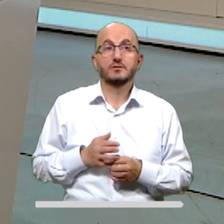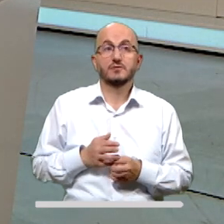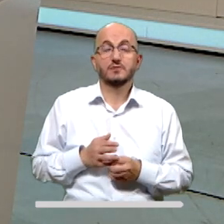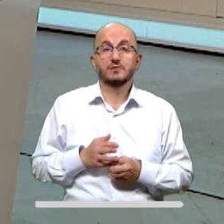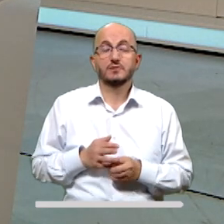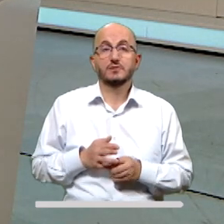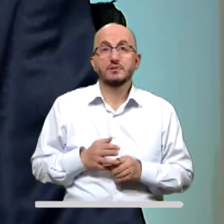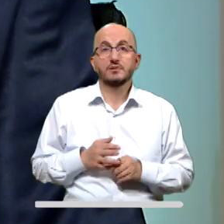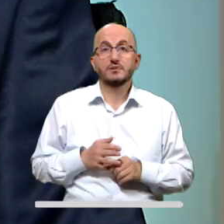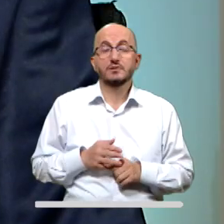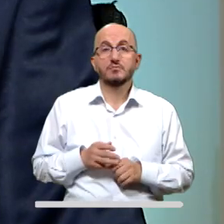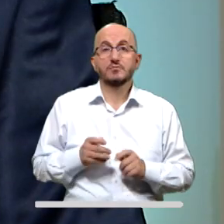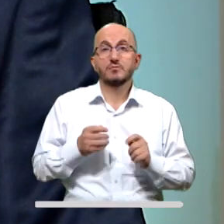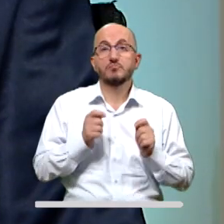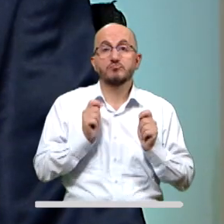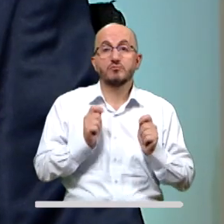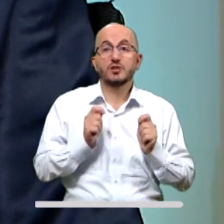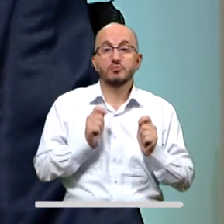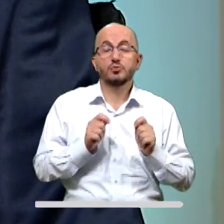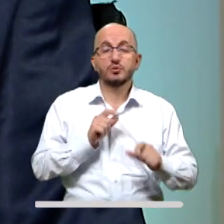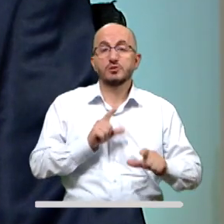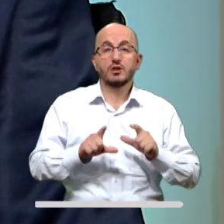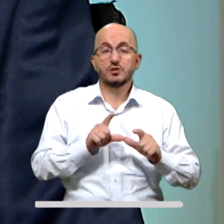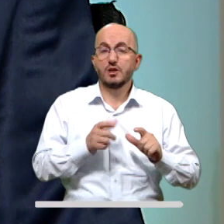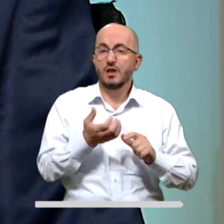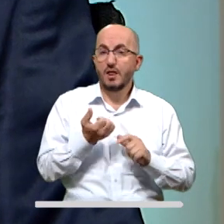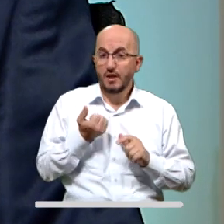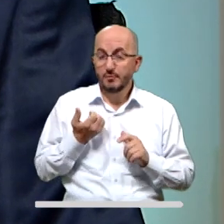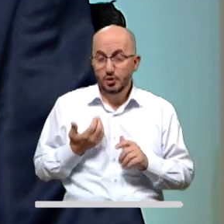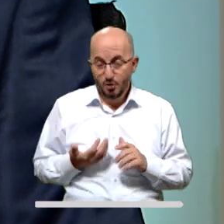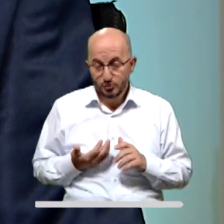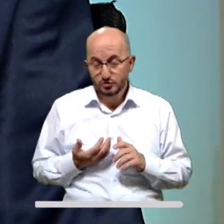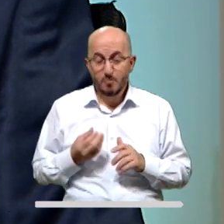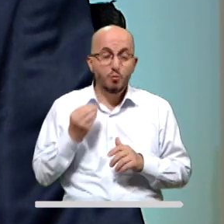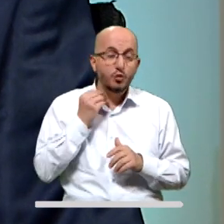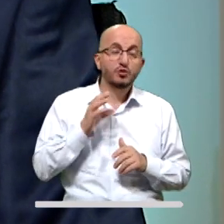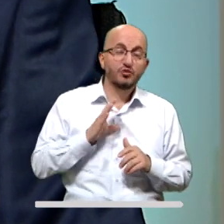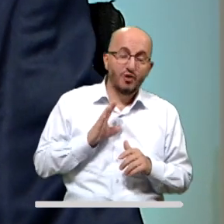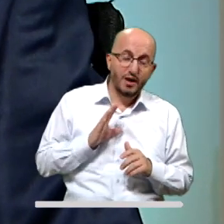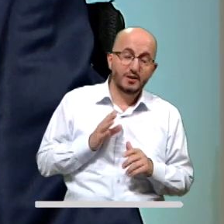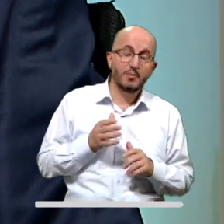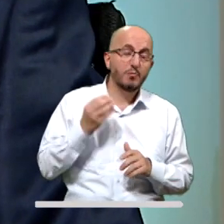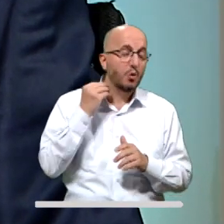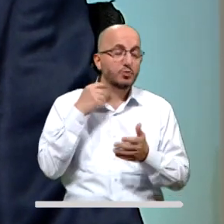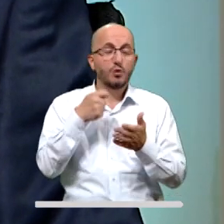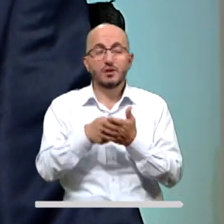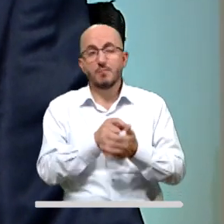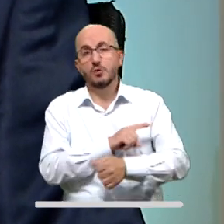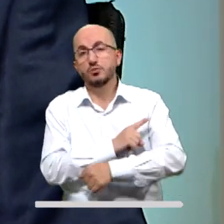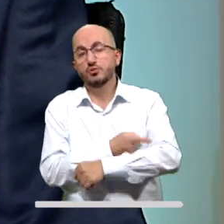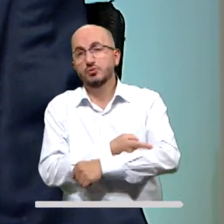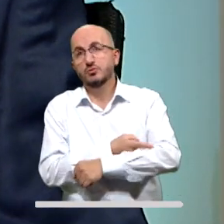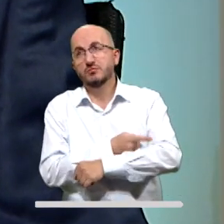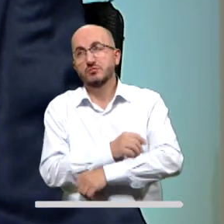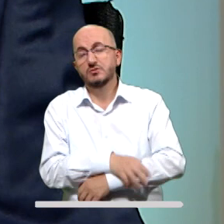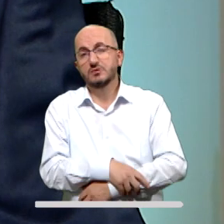cümle kullandım. Zaruri ihtiyaçlarını karşılayabiliyorsa. Yani borcu var ama borcunu ödeme imkanı. Yani